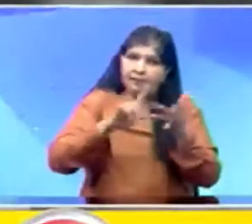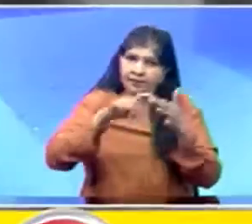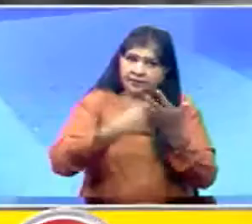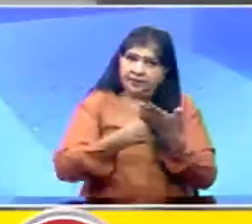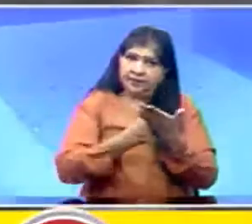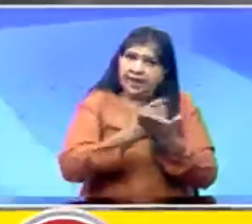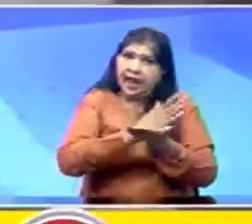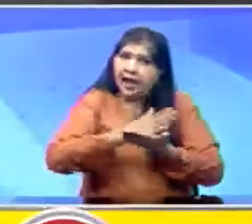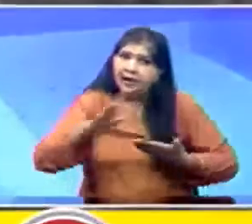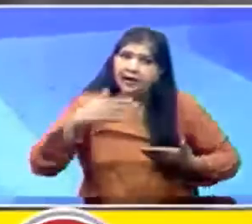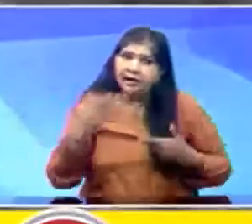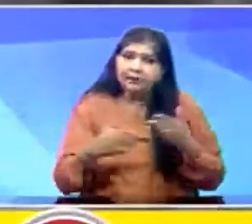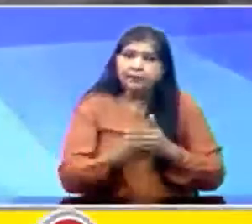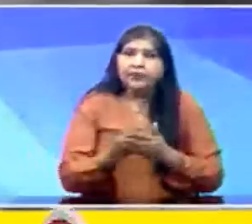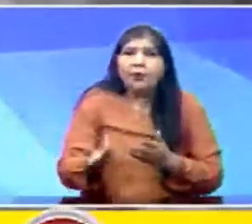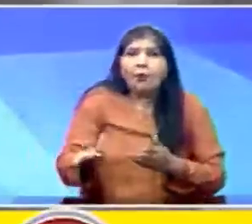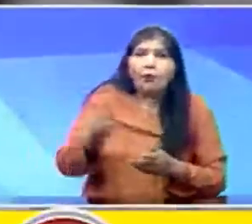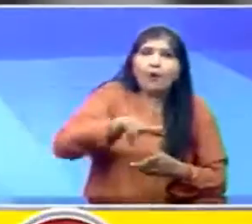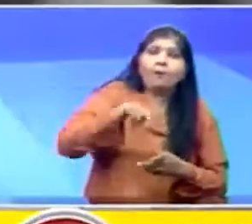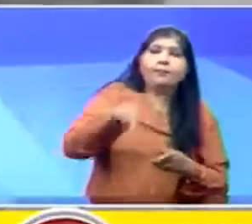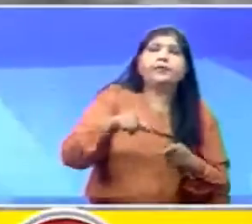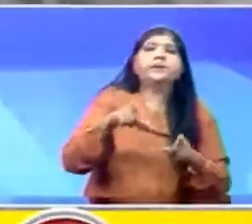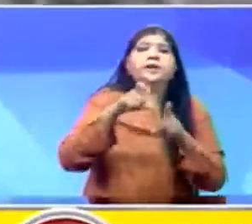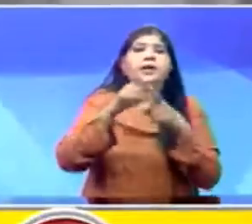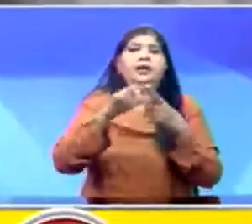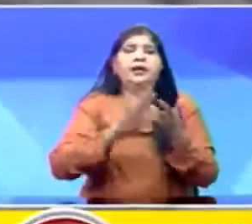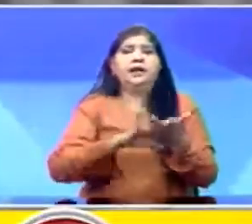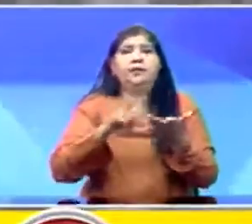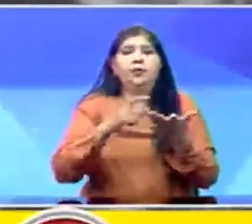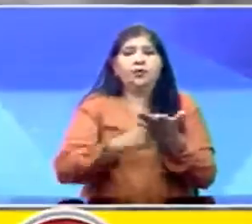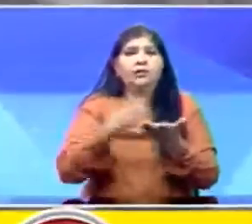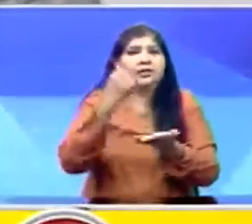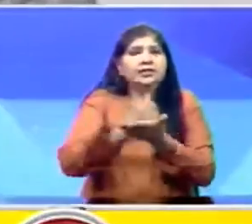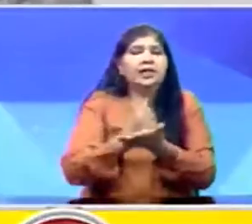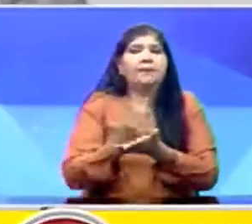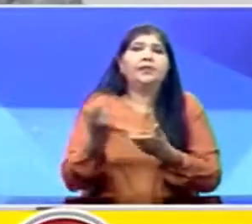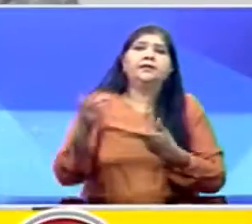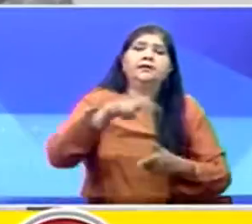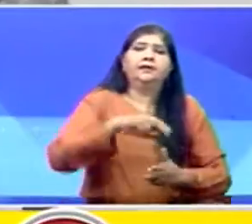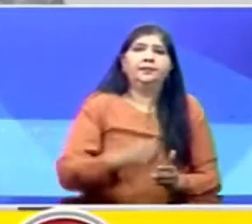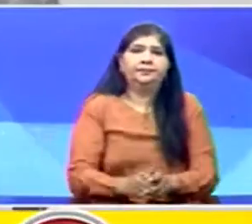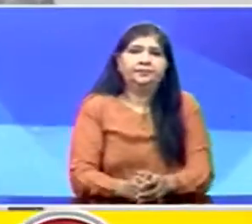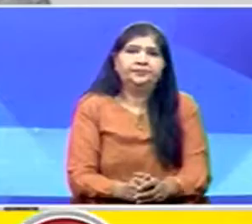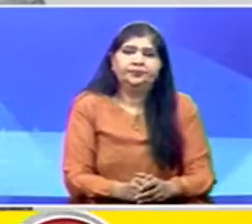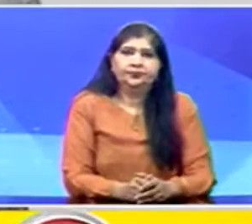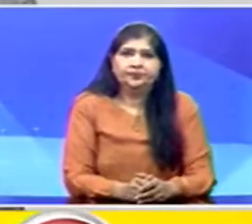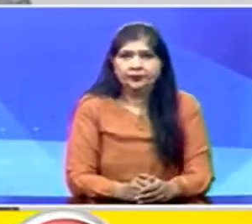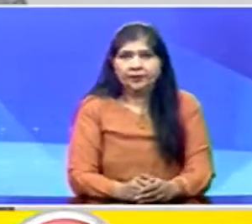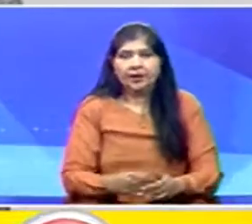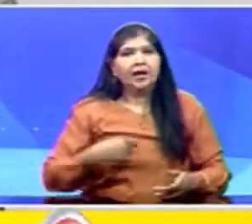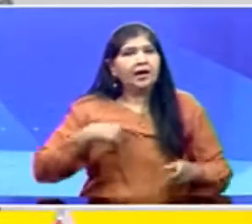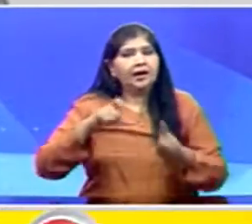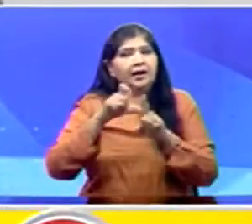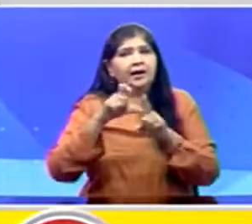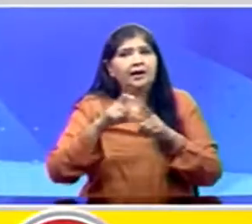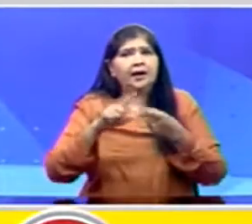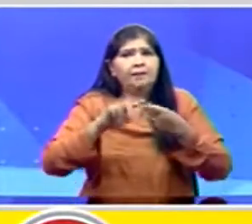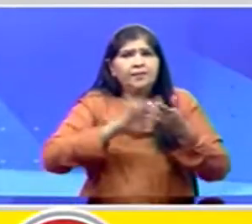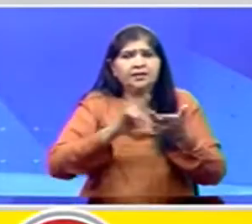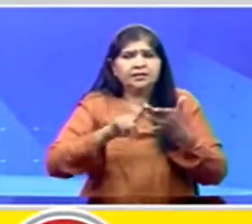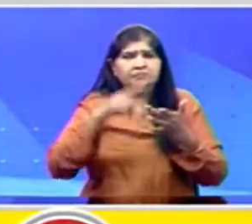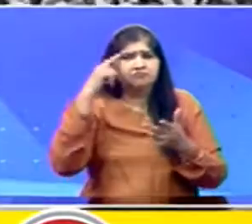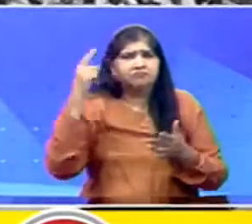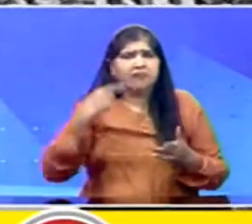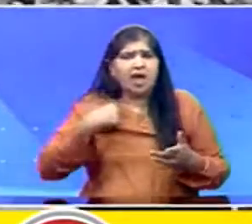हटा कर वापस लोगतंत्र की स्थापना की ताना साही की मानसिक्ता को